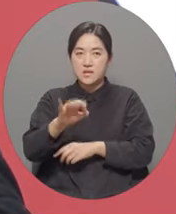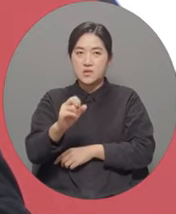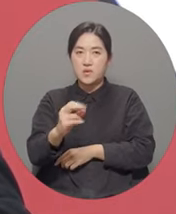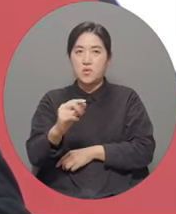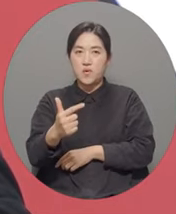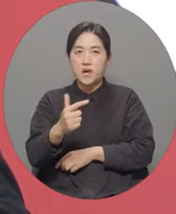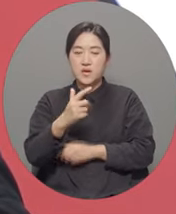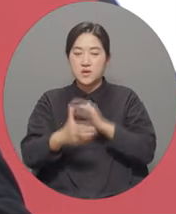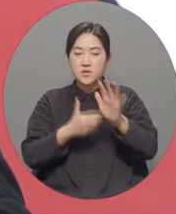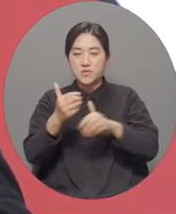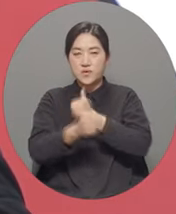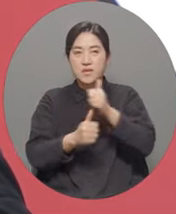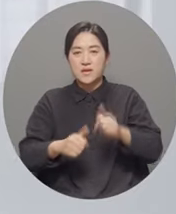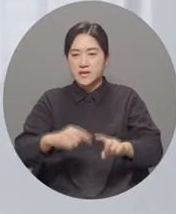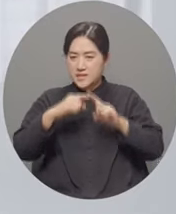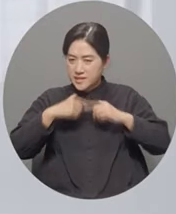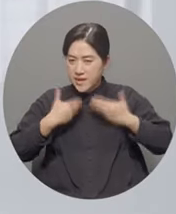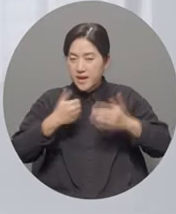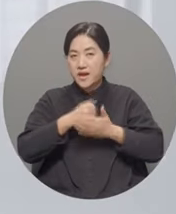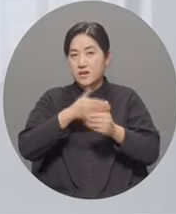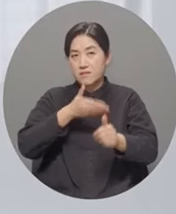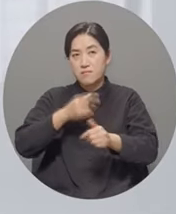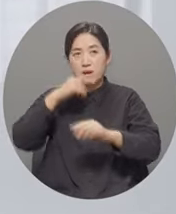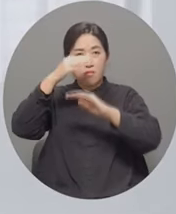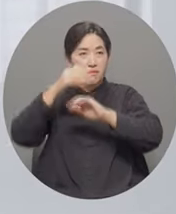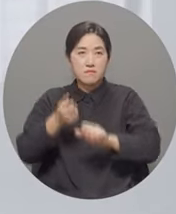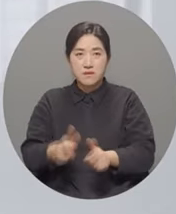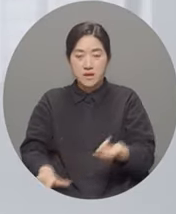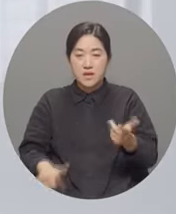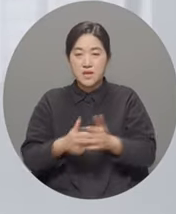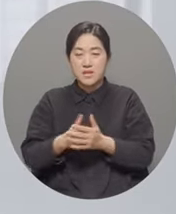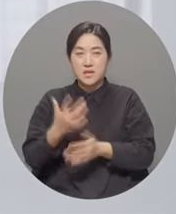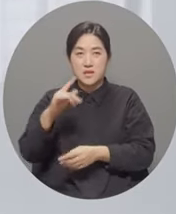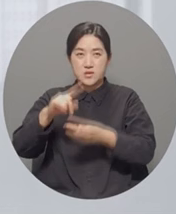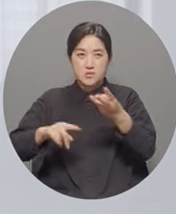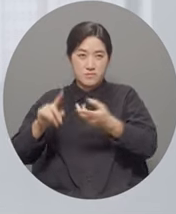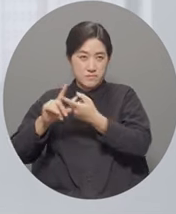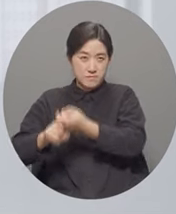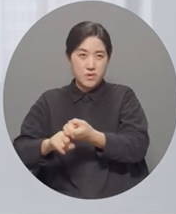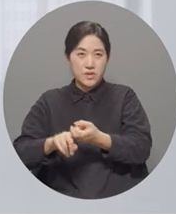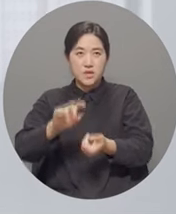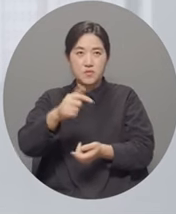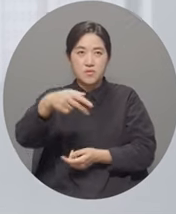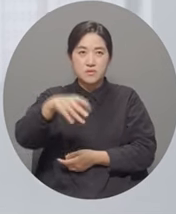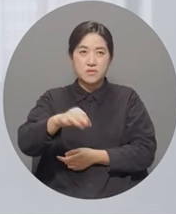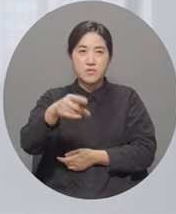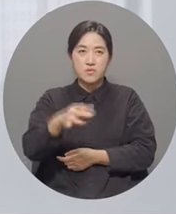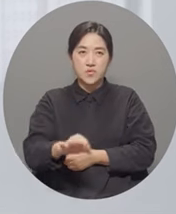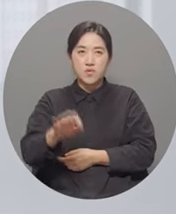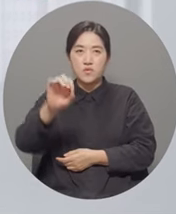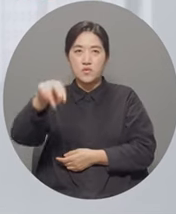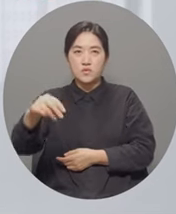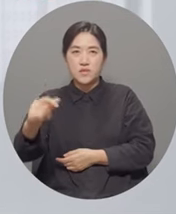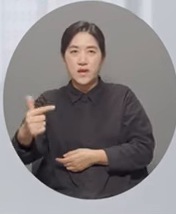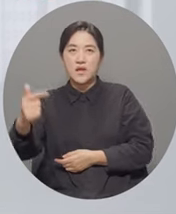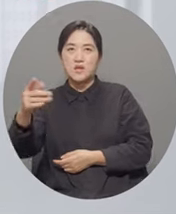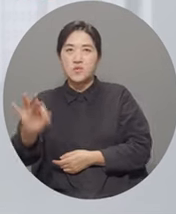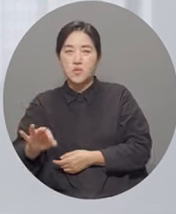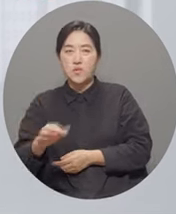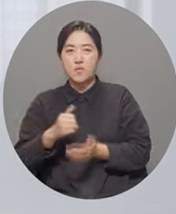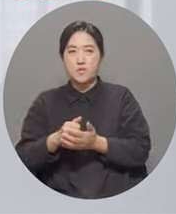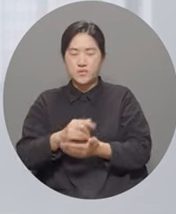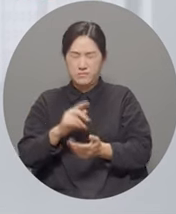희생과 거리가 멀었습니다 원조 친인 권성동 윤한홍 의원과 친 중에 친 평가되는